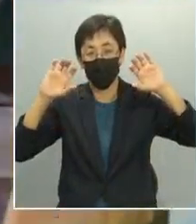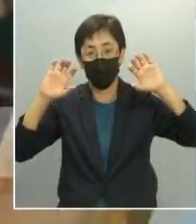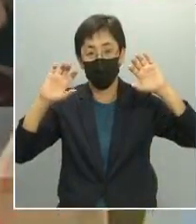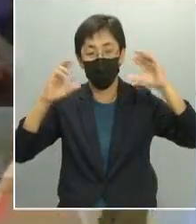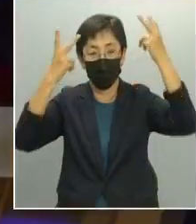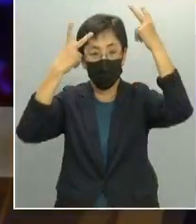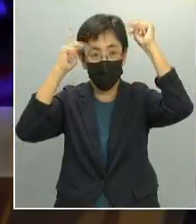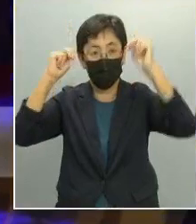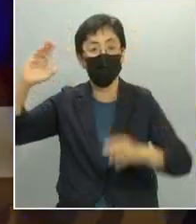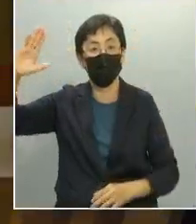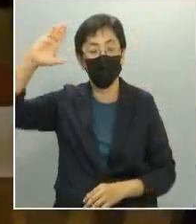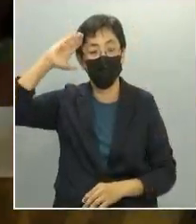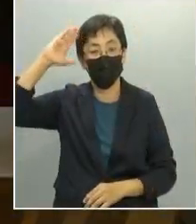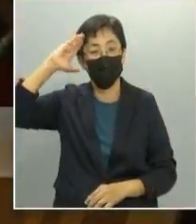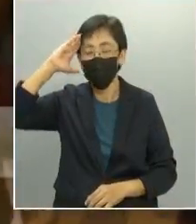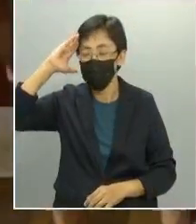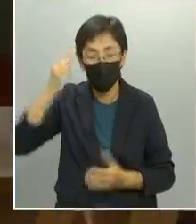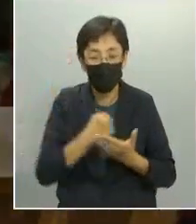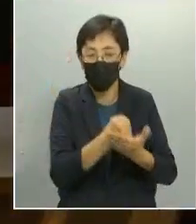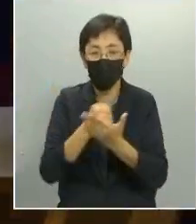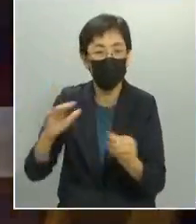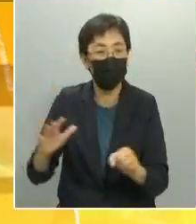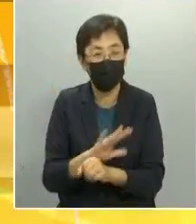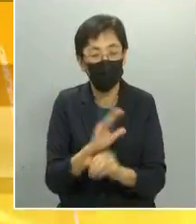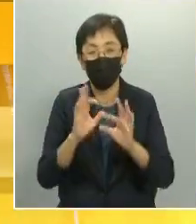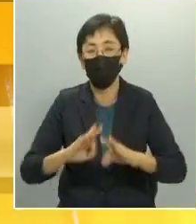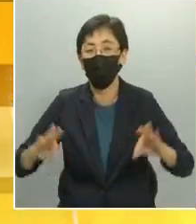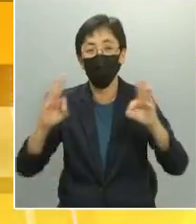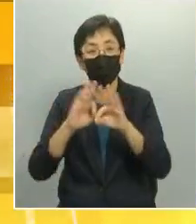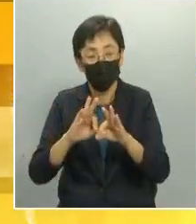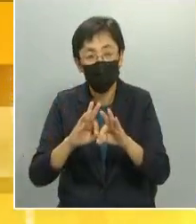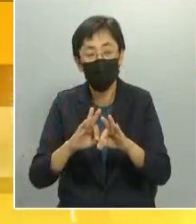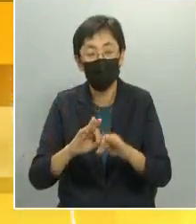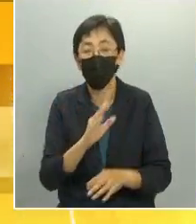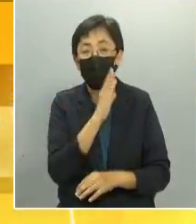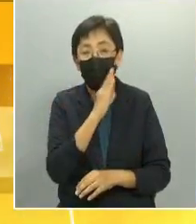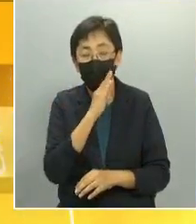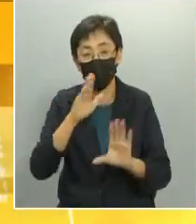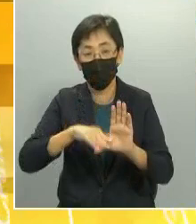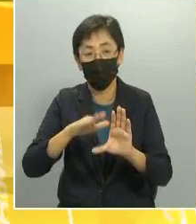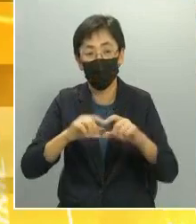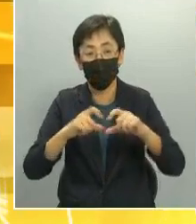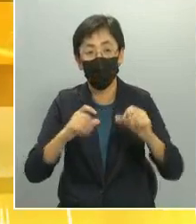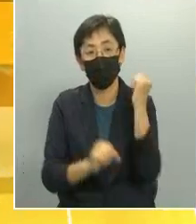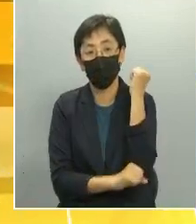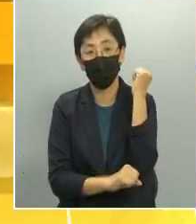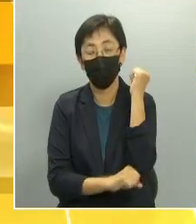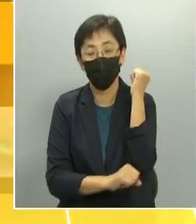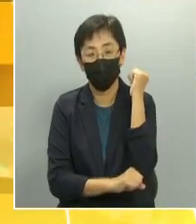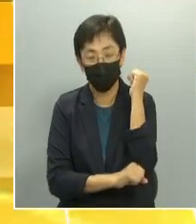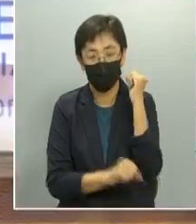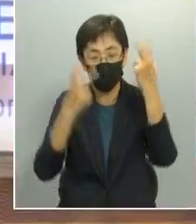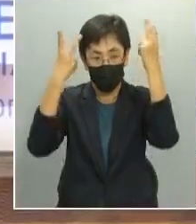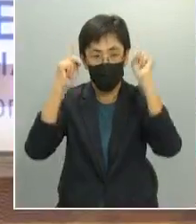ายพลเอกประยุทธ์ไม่ทิ้งใครไว้ข้างหลังเน้นย้ำวันลงทะเบียนบัตรคนจนตามข้อสั่งการนายกรั